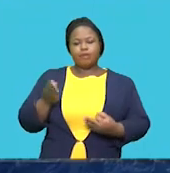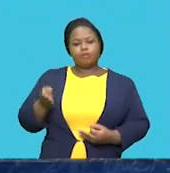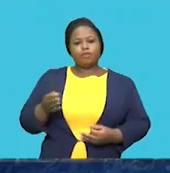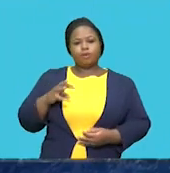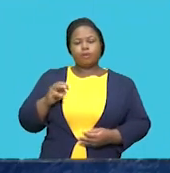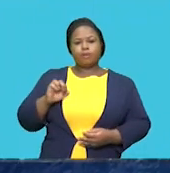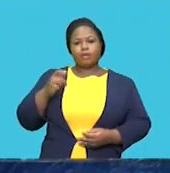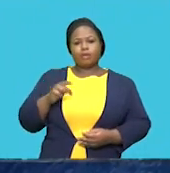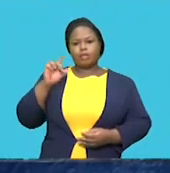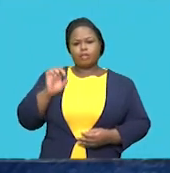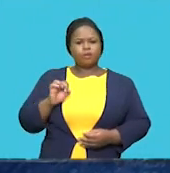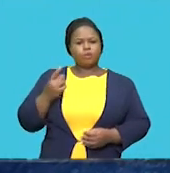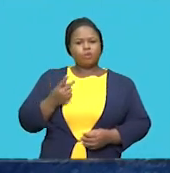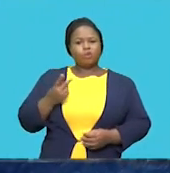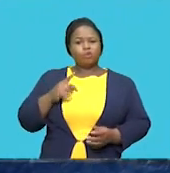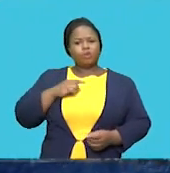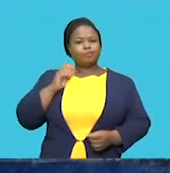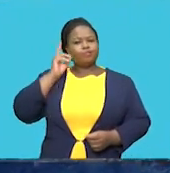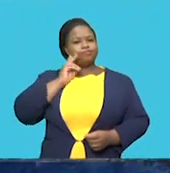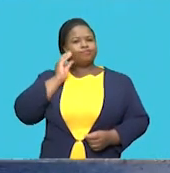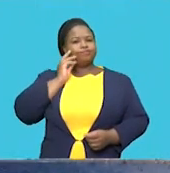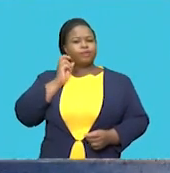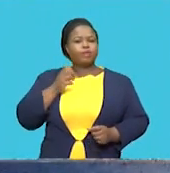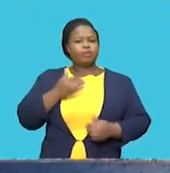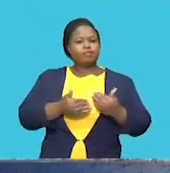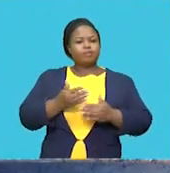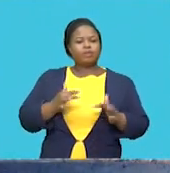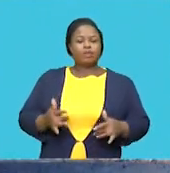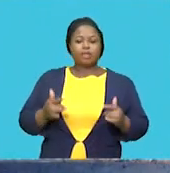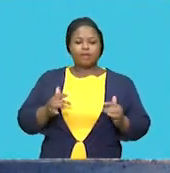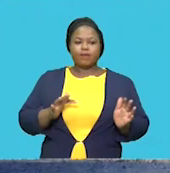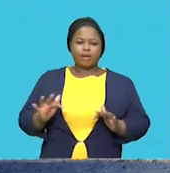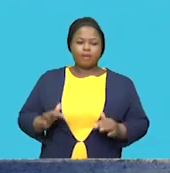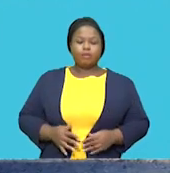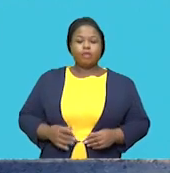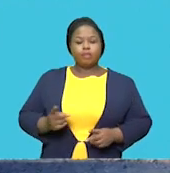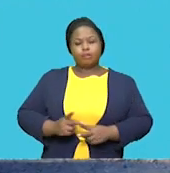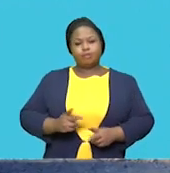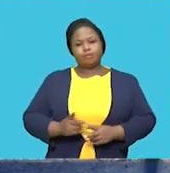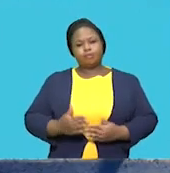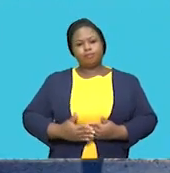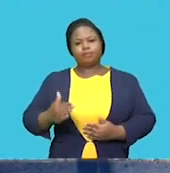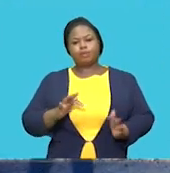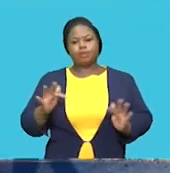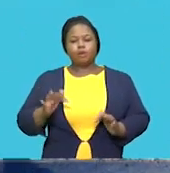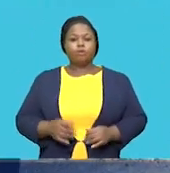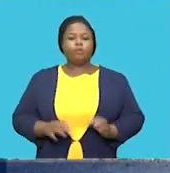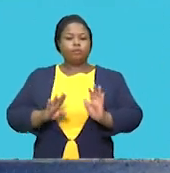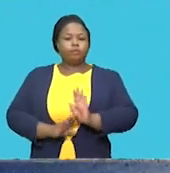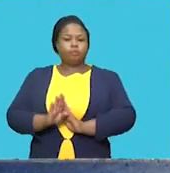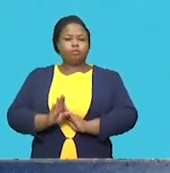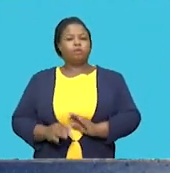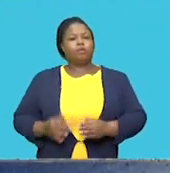leliqhawekazi nalapho sive ngendlela eliqhubeka ngayo ukumkhumbula. Nendlelo elinazo zokuphakamisa uluntu